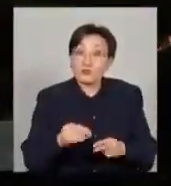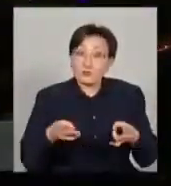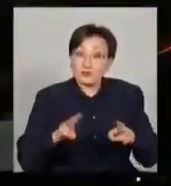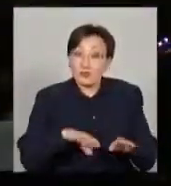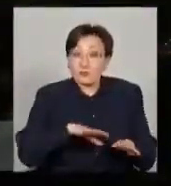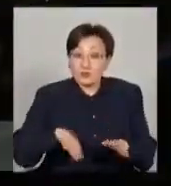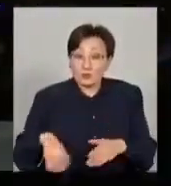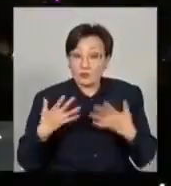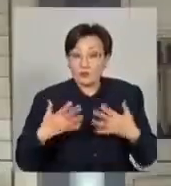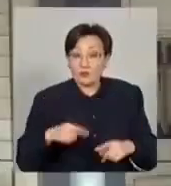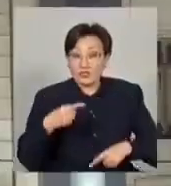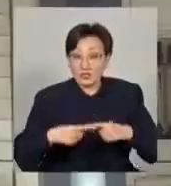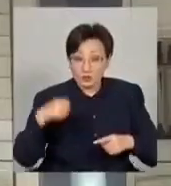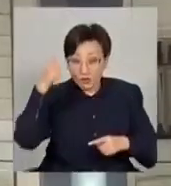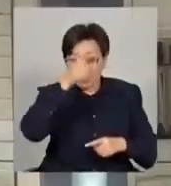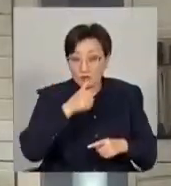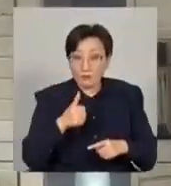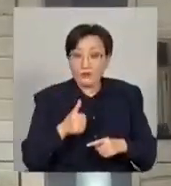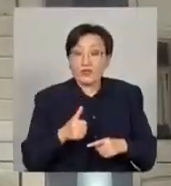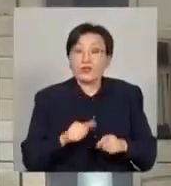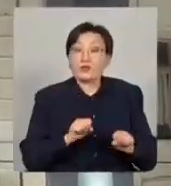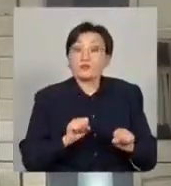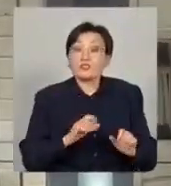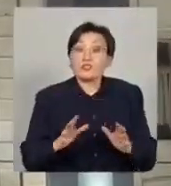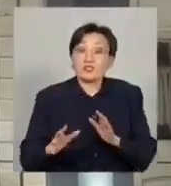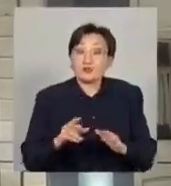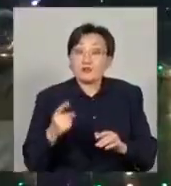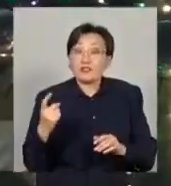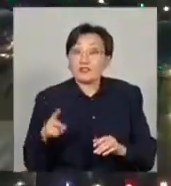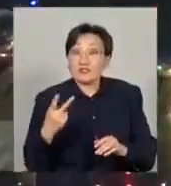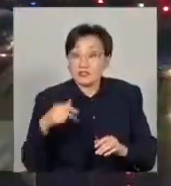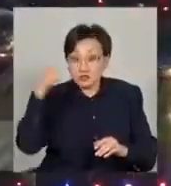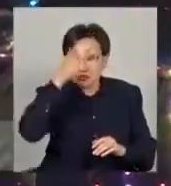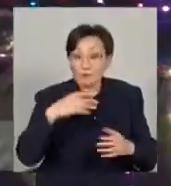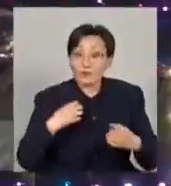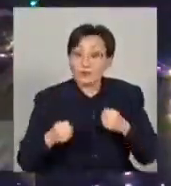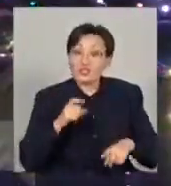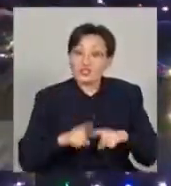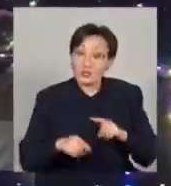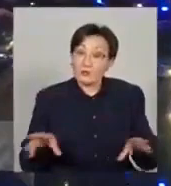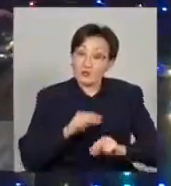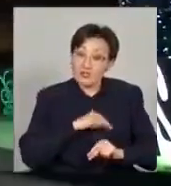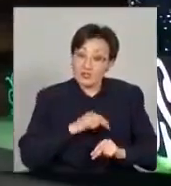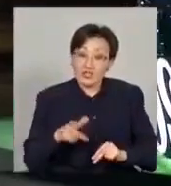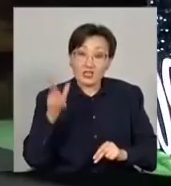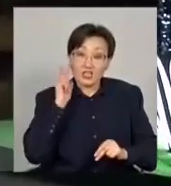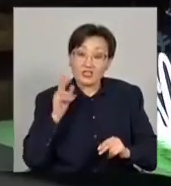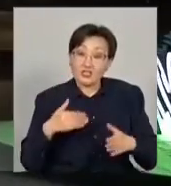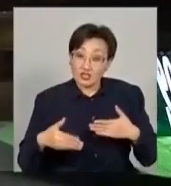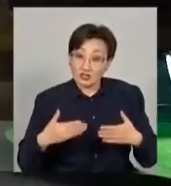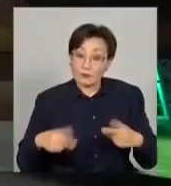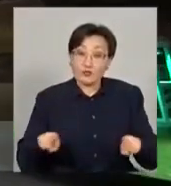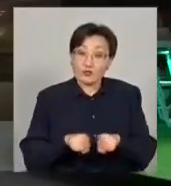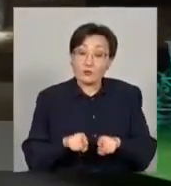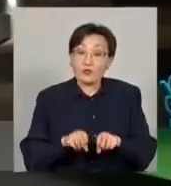останется позади уже в следующем году. Под покровительством хозяина 2023-го укрепятся родственные, партнерские и дипломатические отношения.